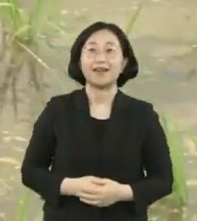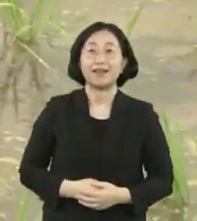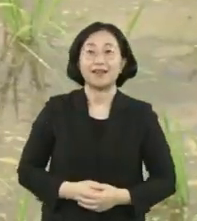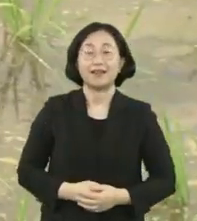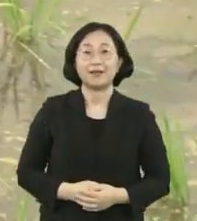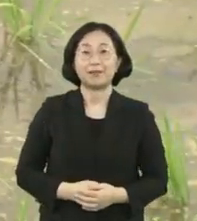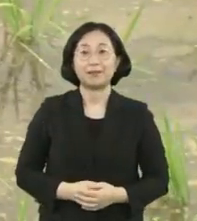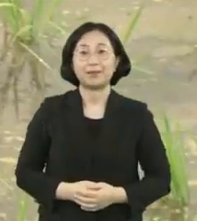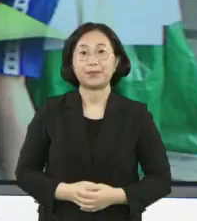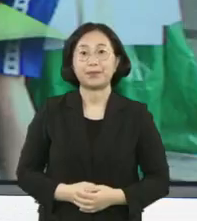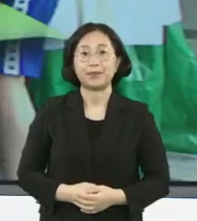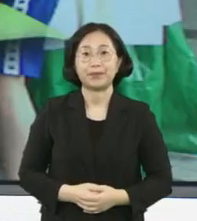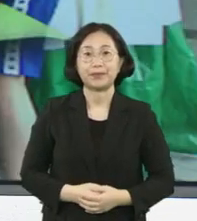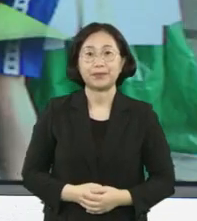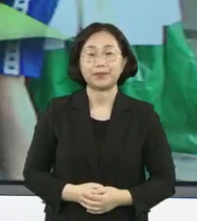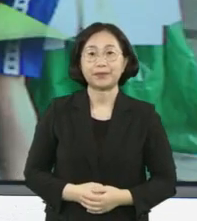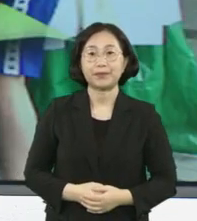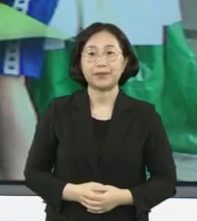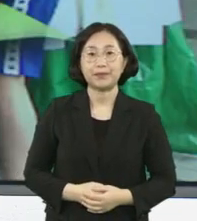조상환입니다.